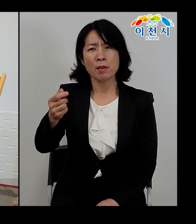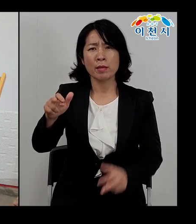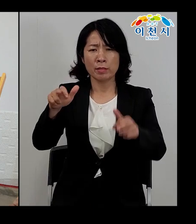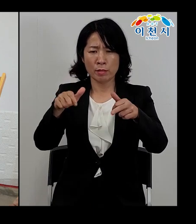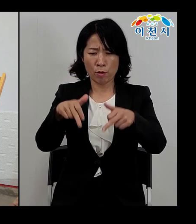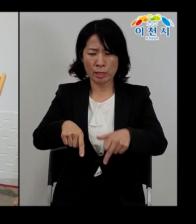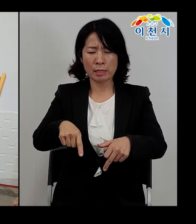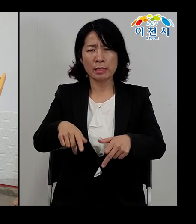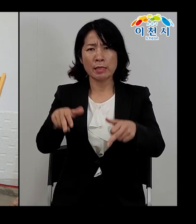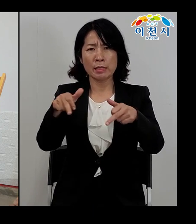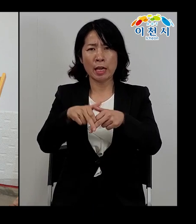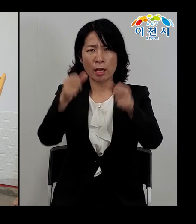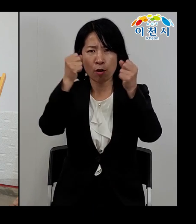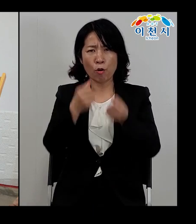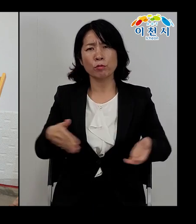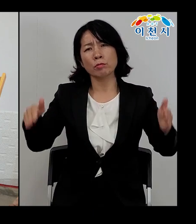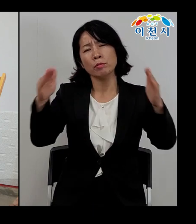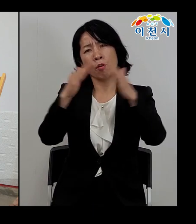빨리